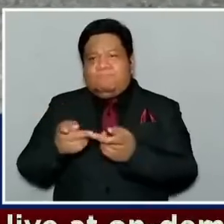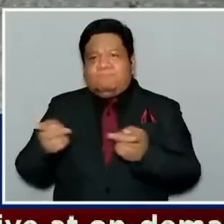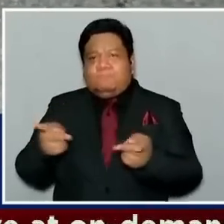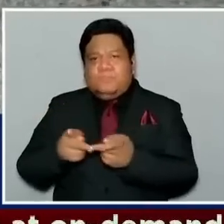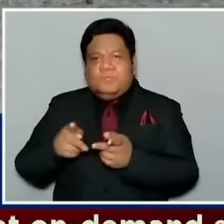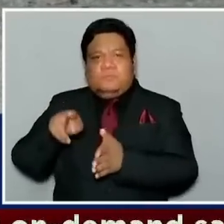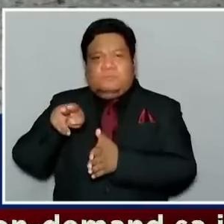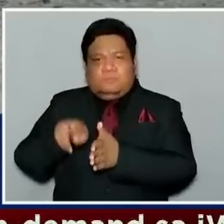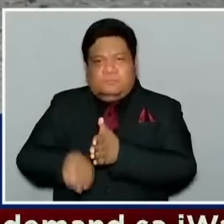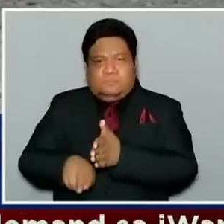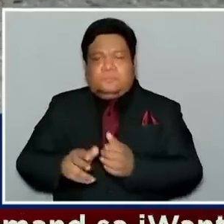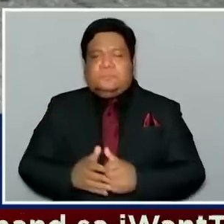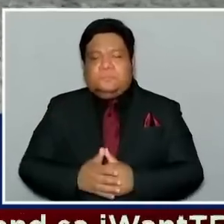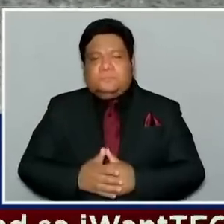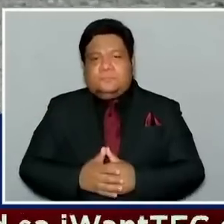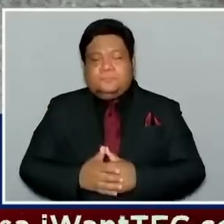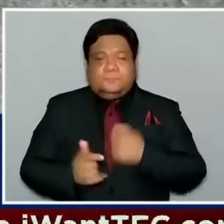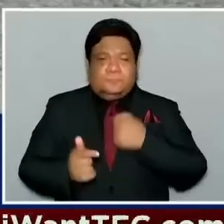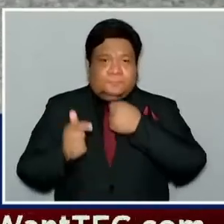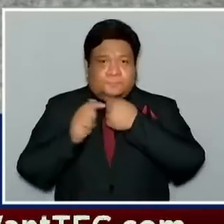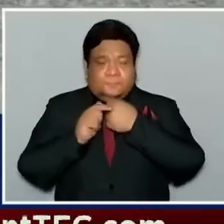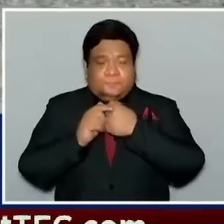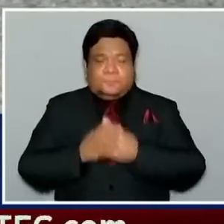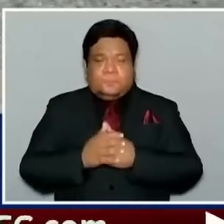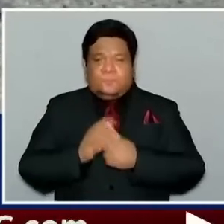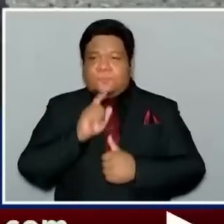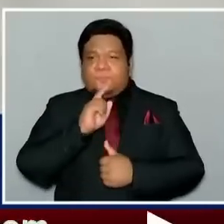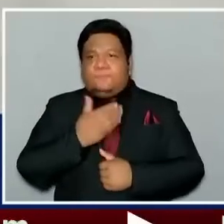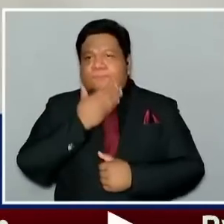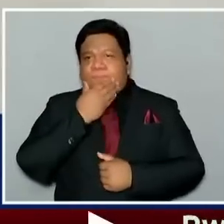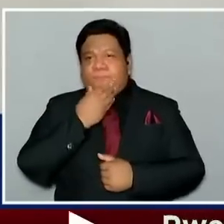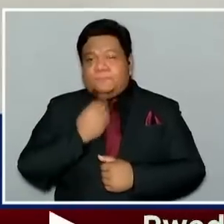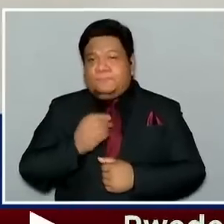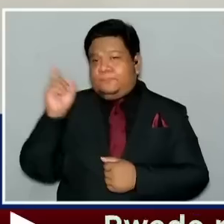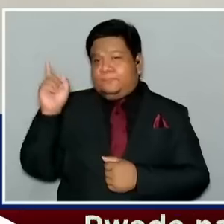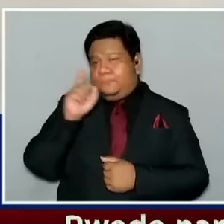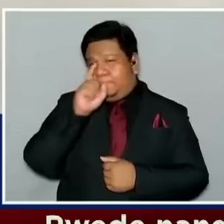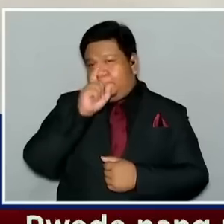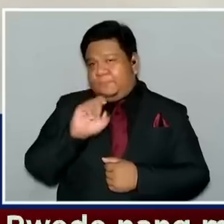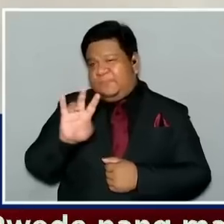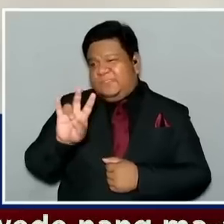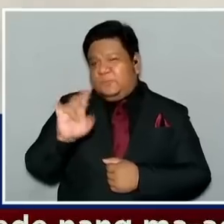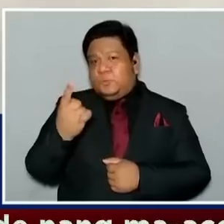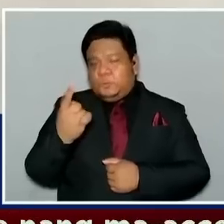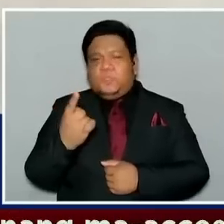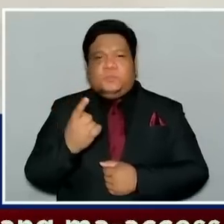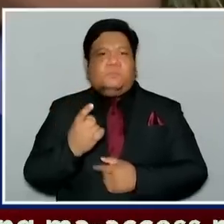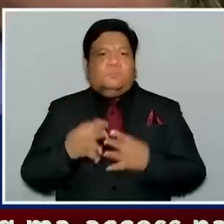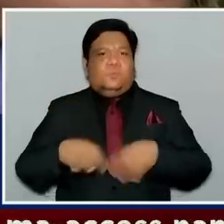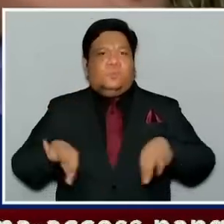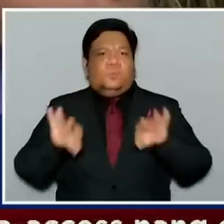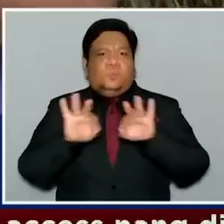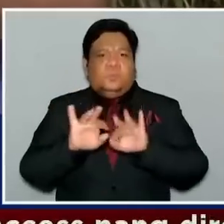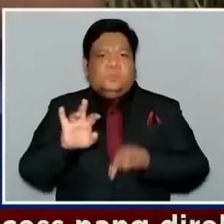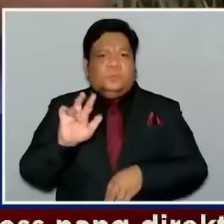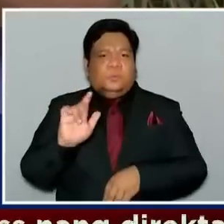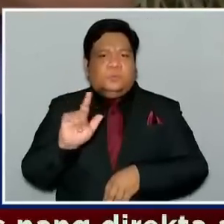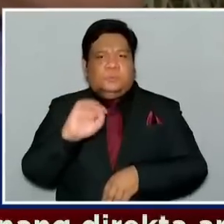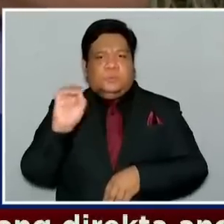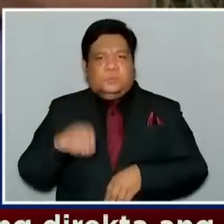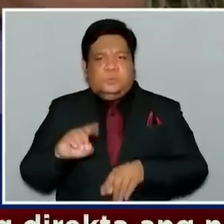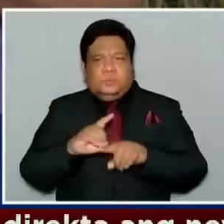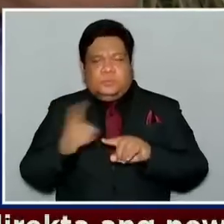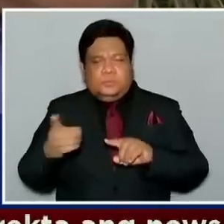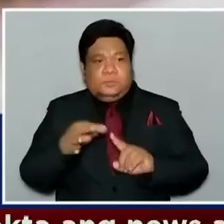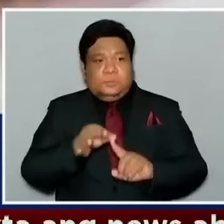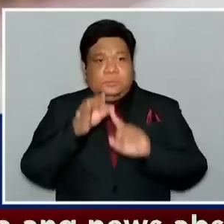Malaking bagay para sa 61 anyos na si Aling Ofelia ang 20% discount, lalo na para sa mga may iwang